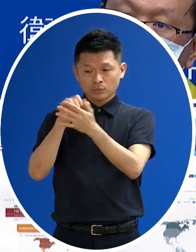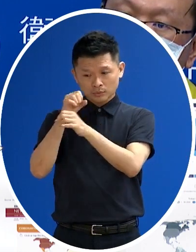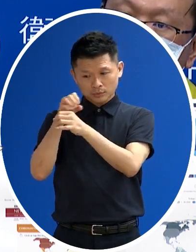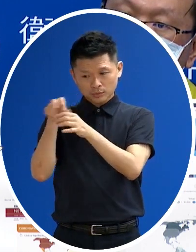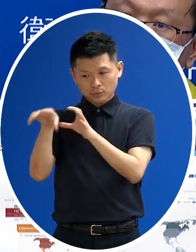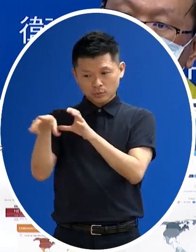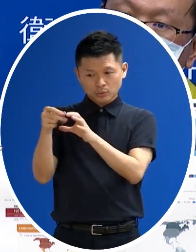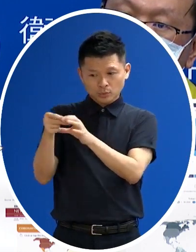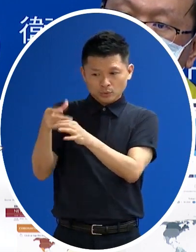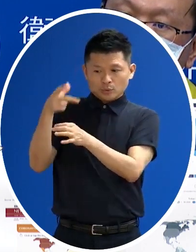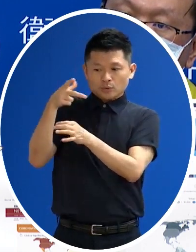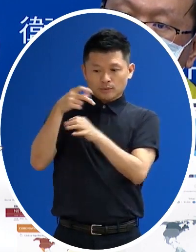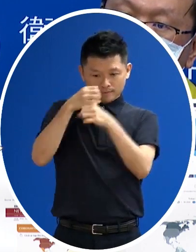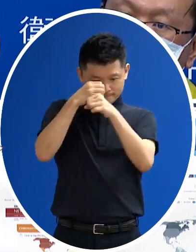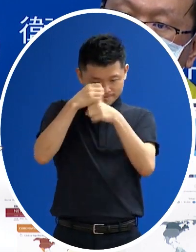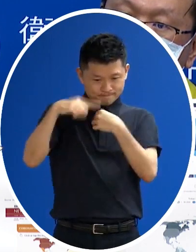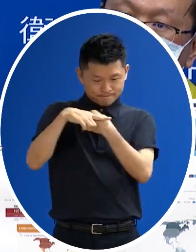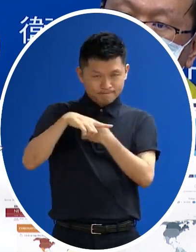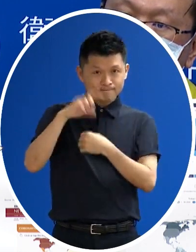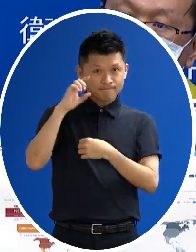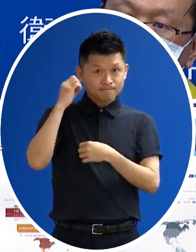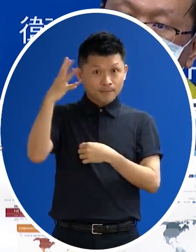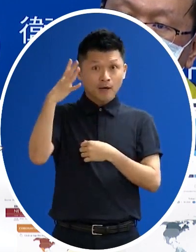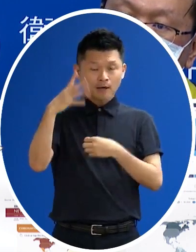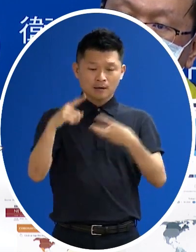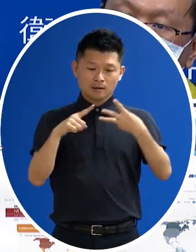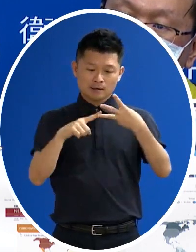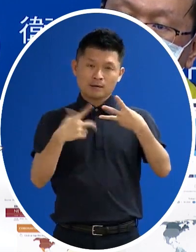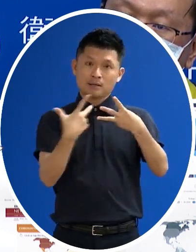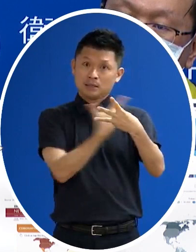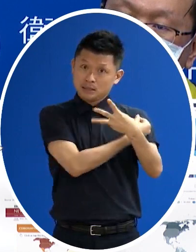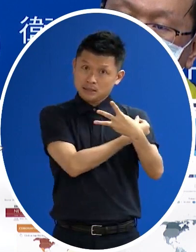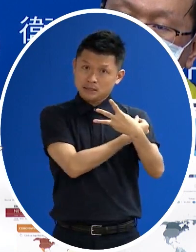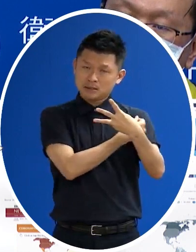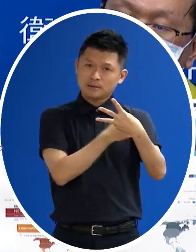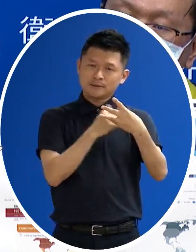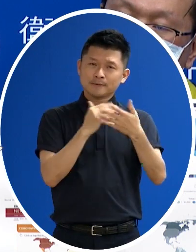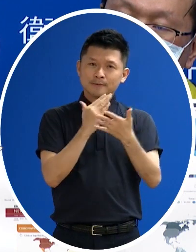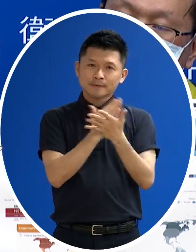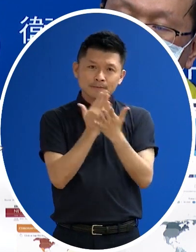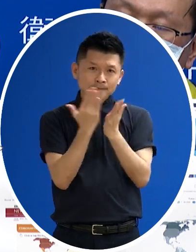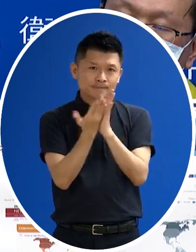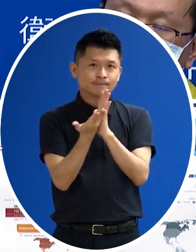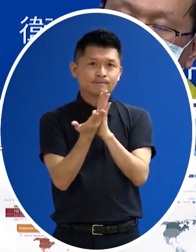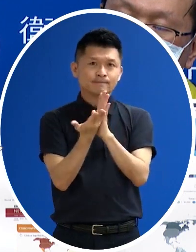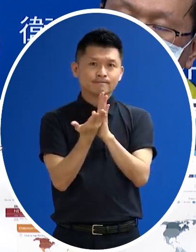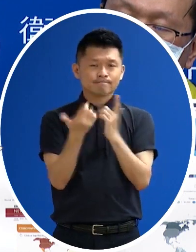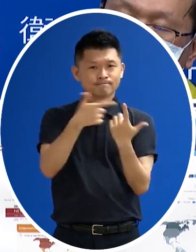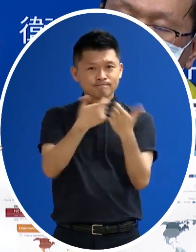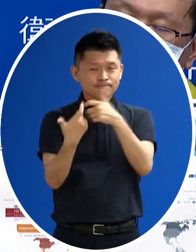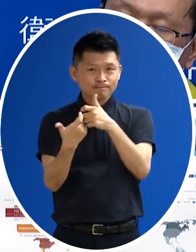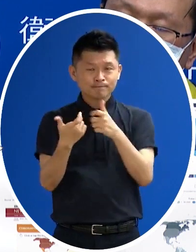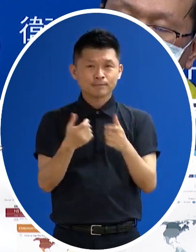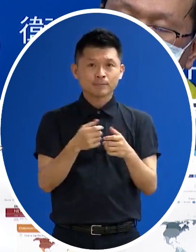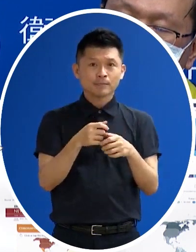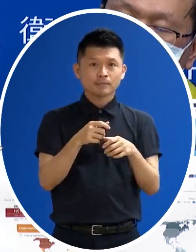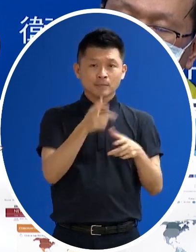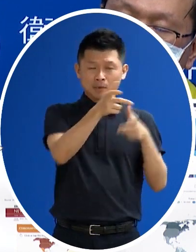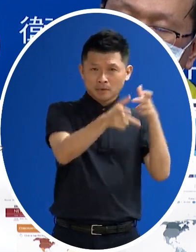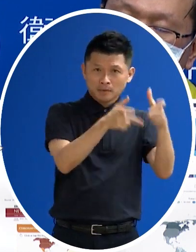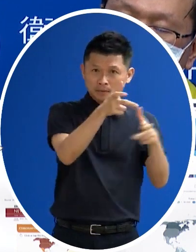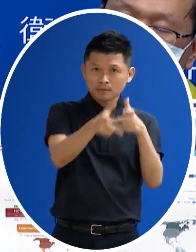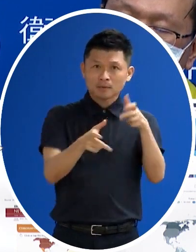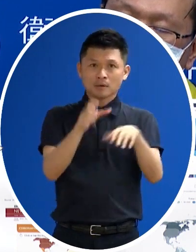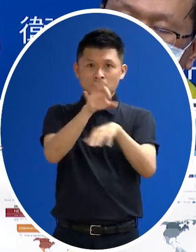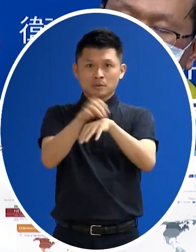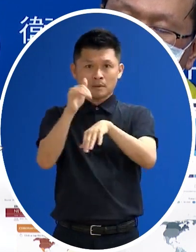来打第三剂的追加注射，这其实一直都在这个大厂或者是学术机构也都一